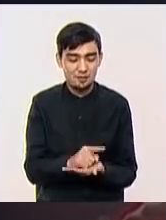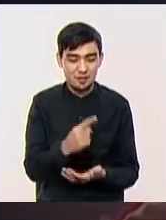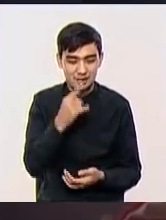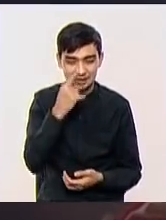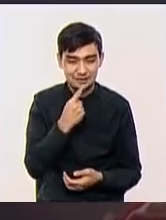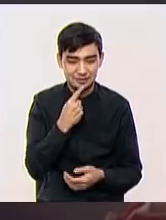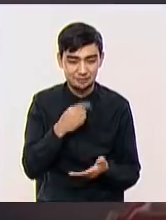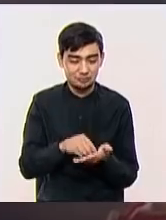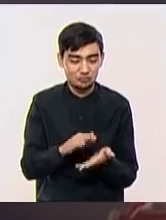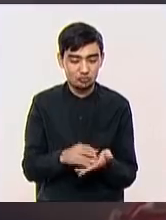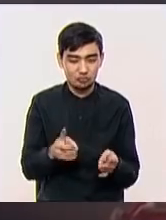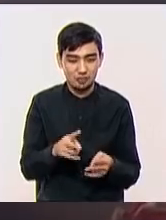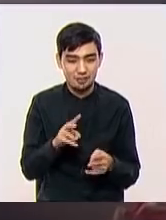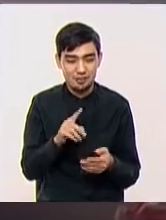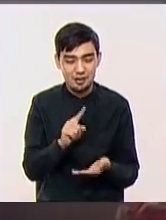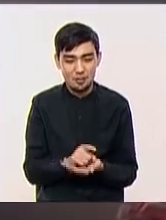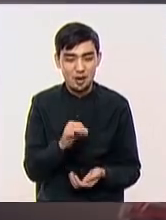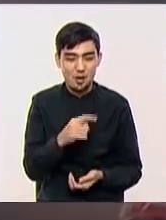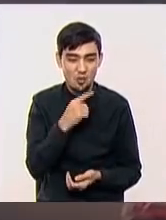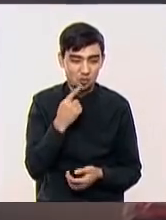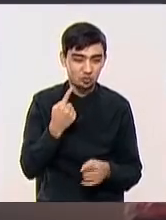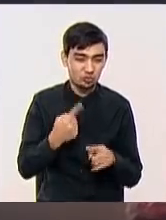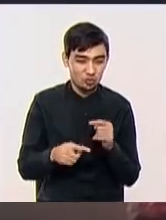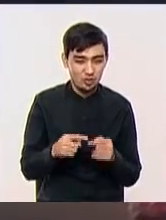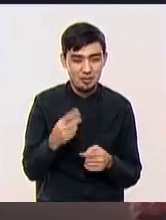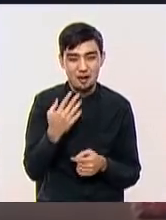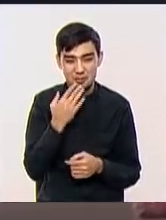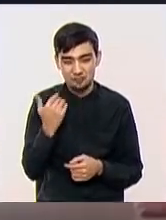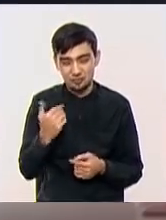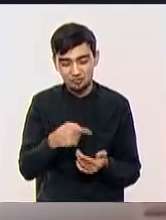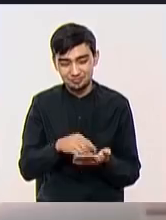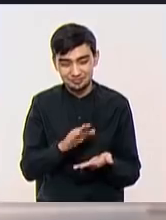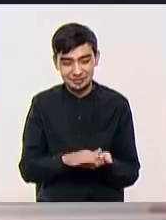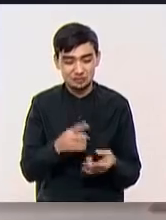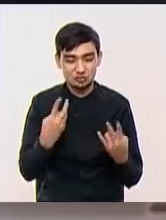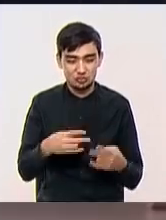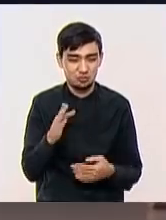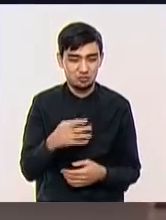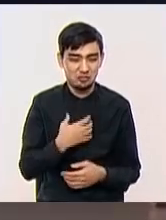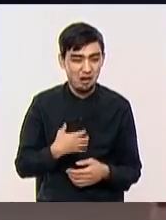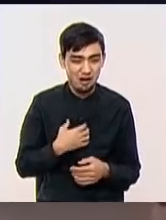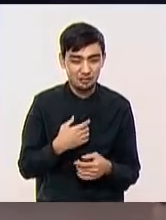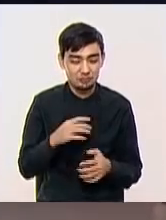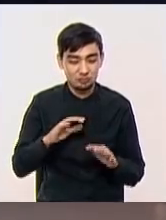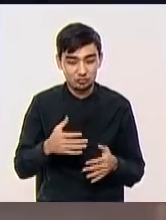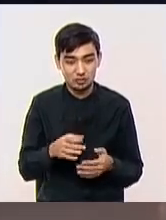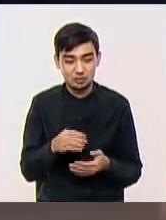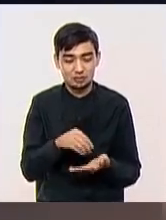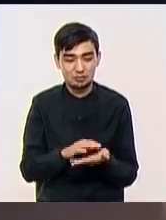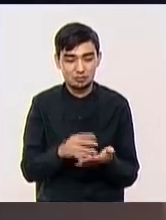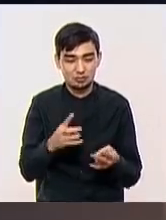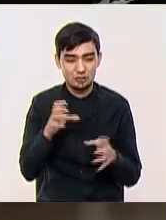Оларды орысша немесе басқа тілдерде жазу аса қажет жағдайда ғана рұқсат етіледі. Мұндай міндеттемені президент Қасым-Жомарт Тоқаев заңмен бекітті.